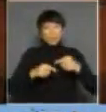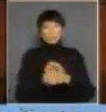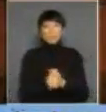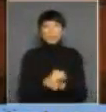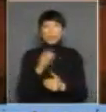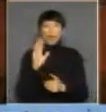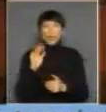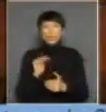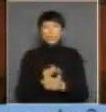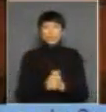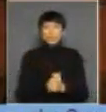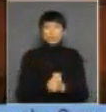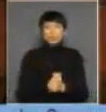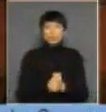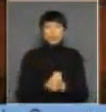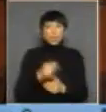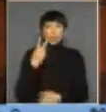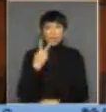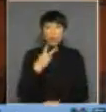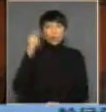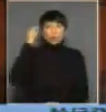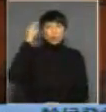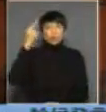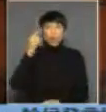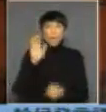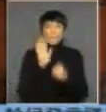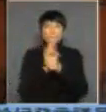好想帮想完善